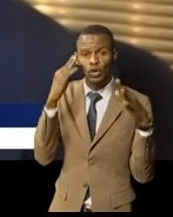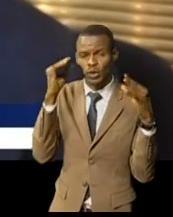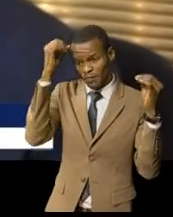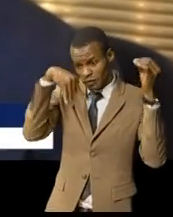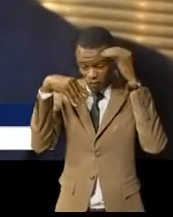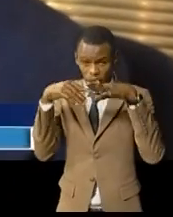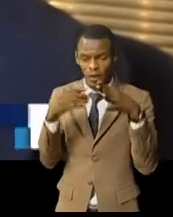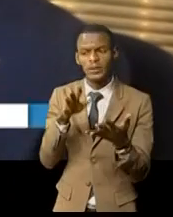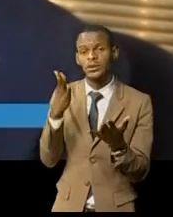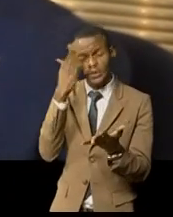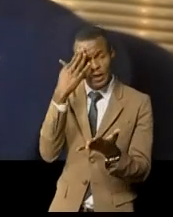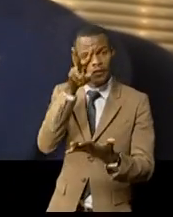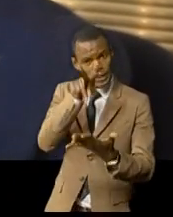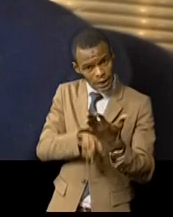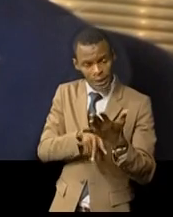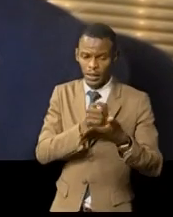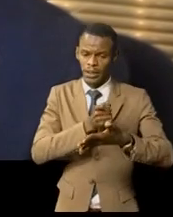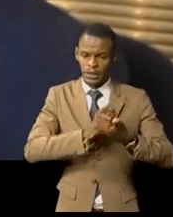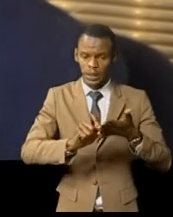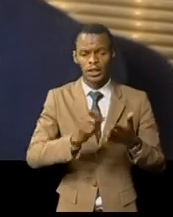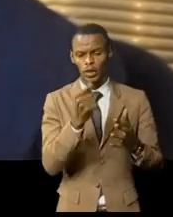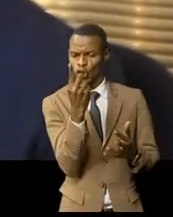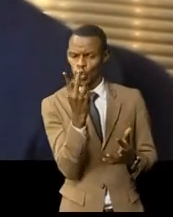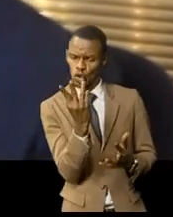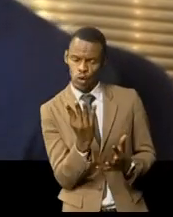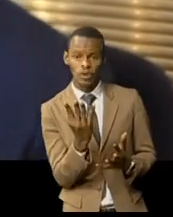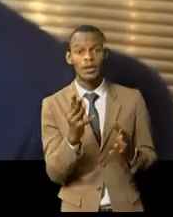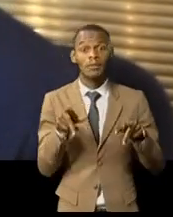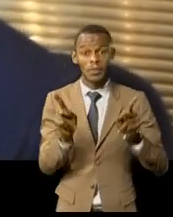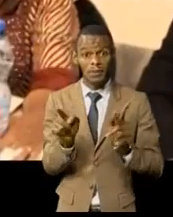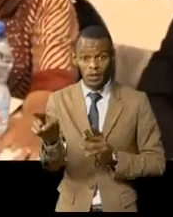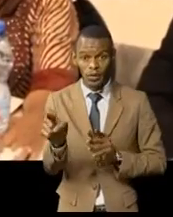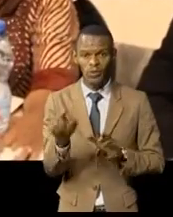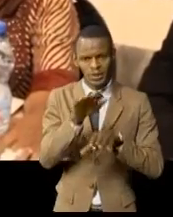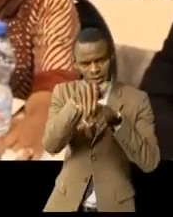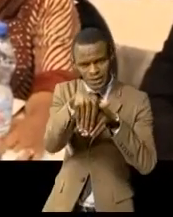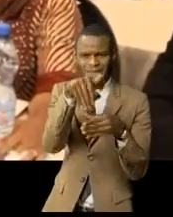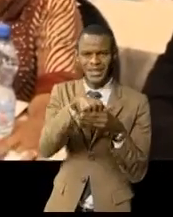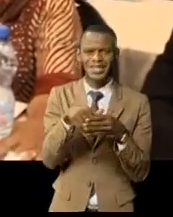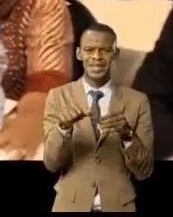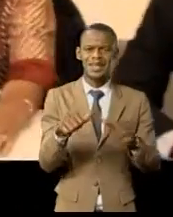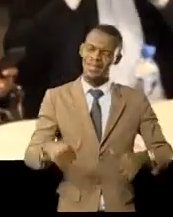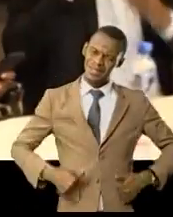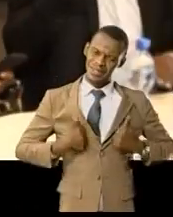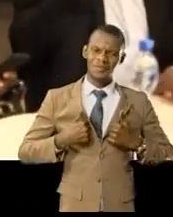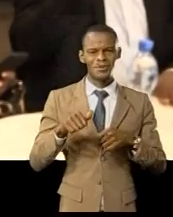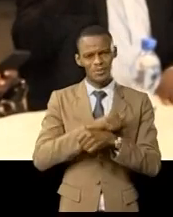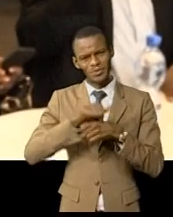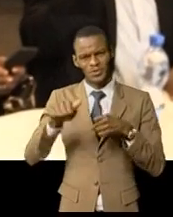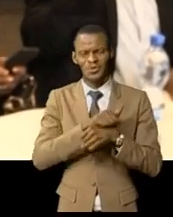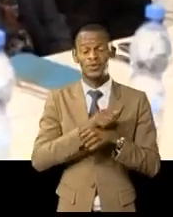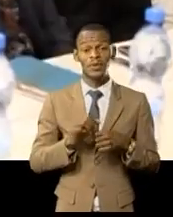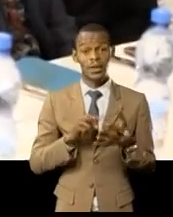connaissances acquises pour y mener participation à la vie communautaire. D'où cette importance de renforcer les